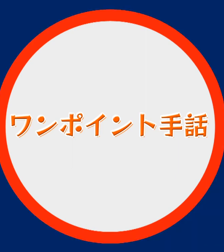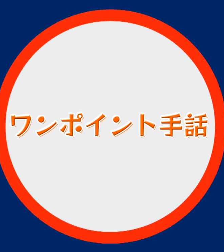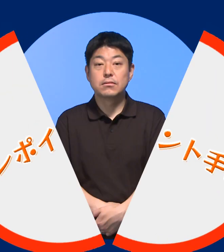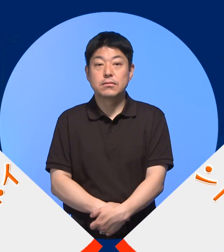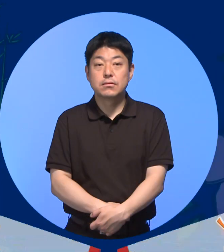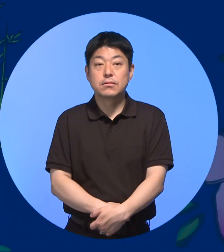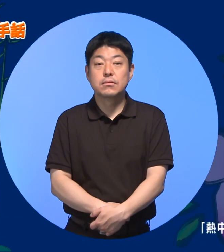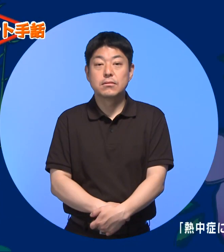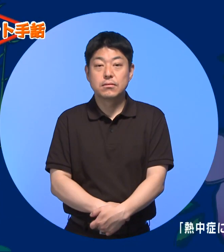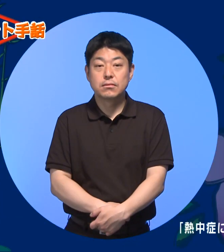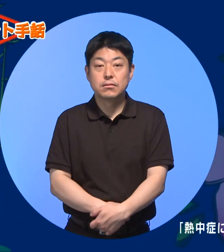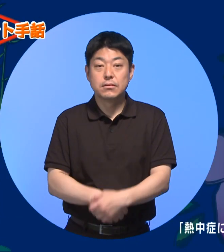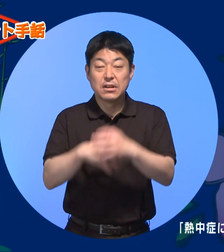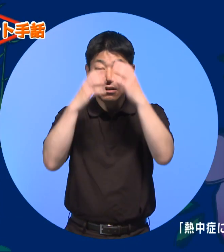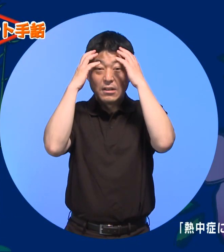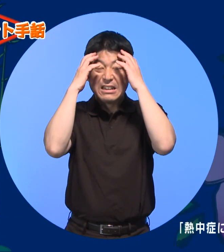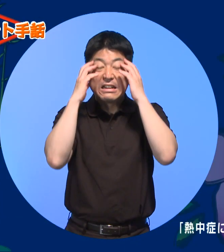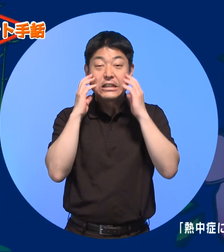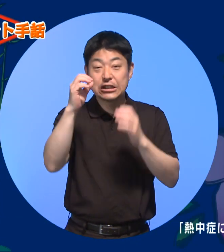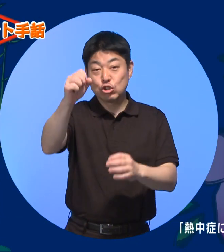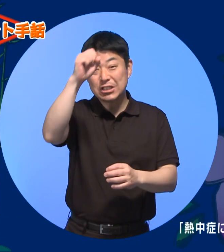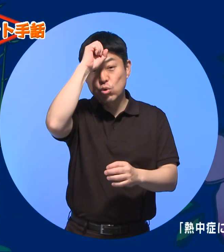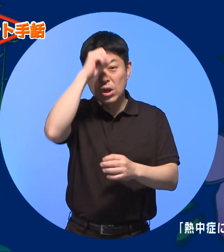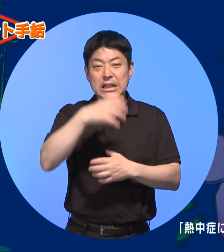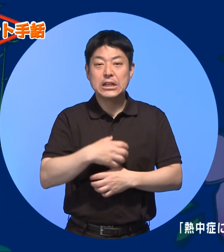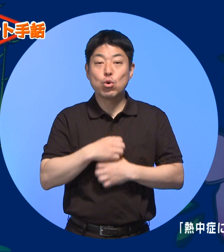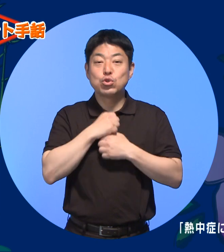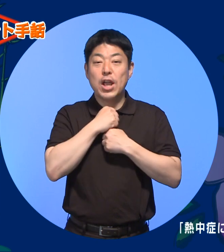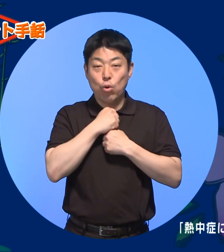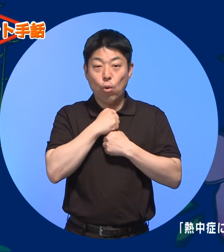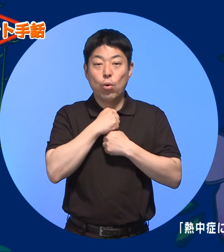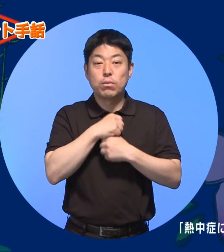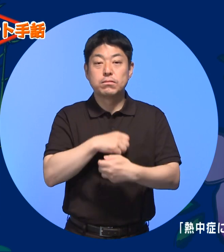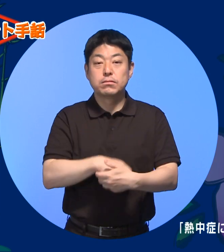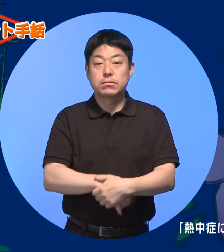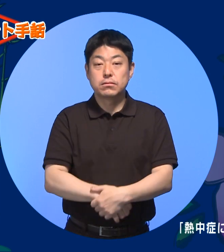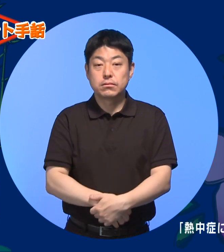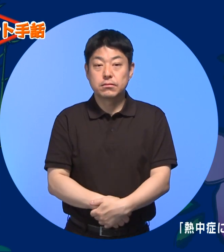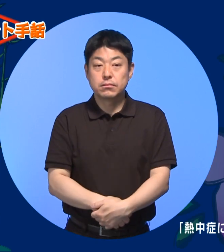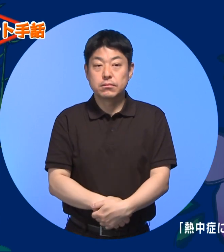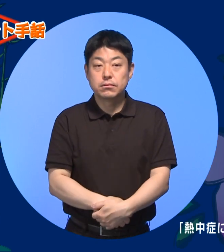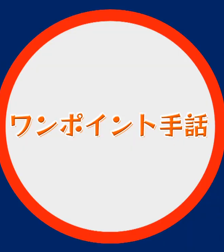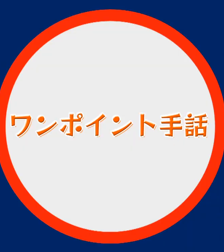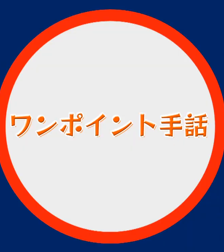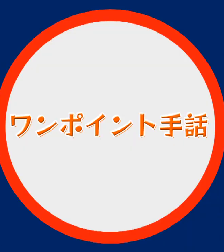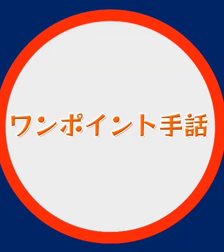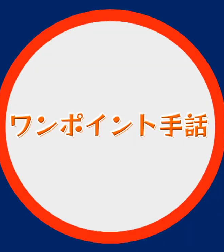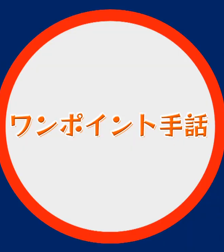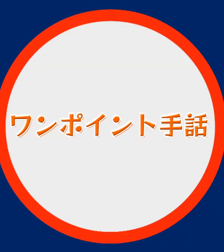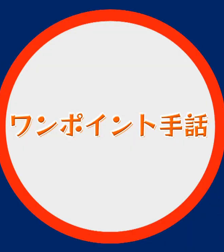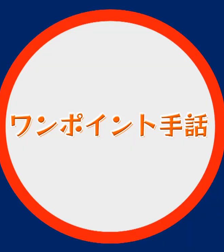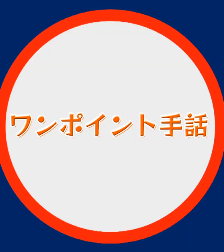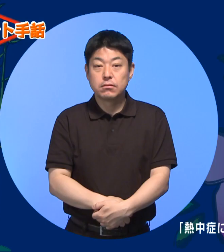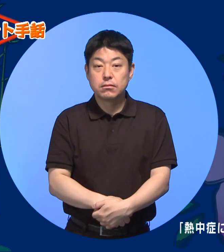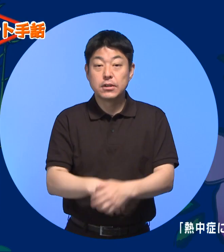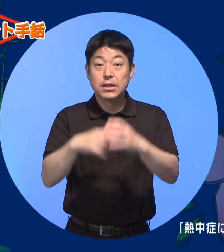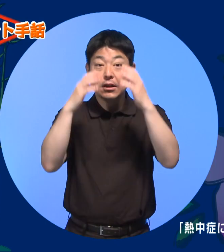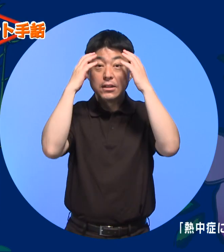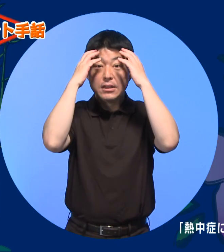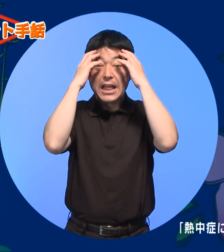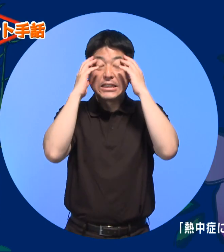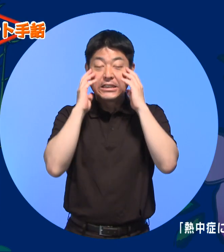たワンポイントし熱中症に気をつけようポイント